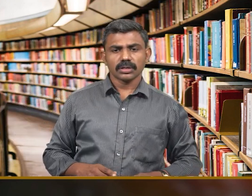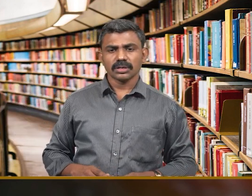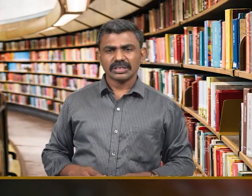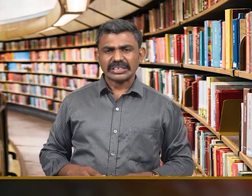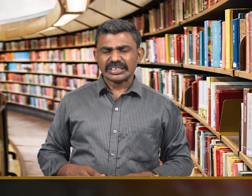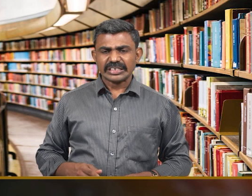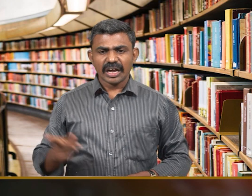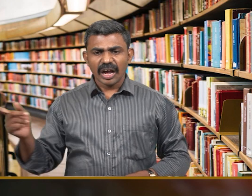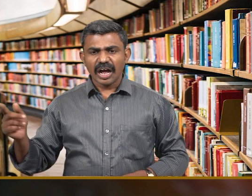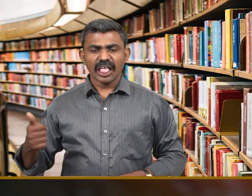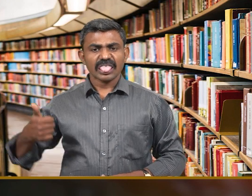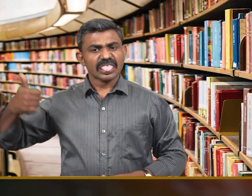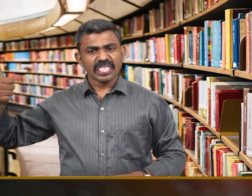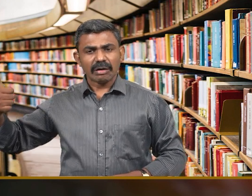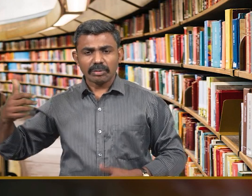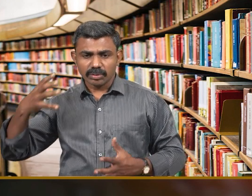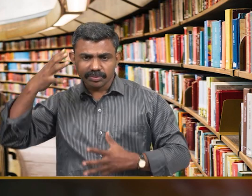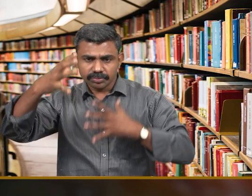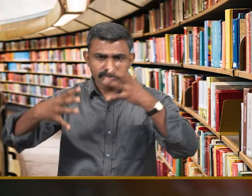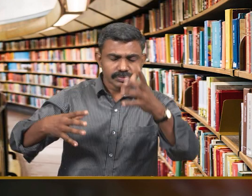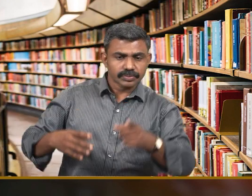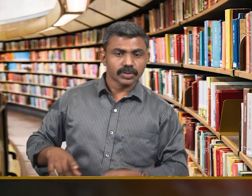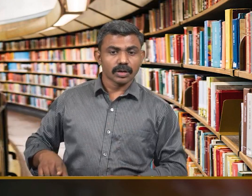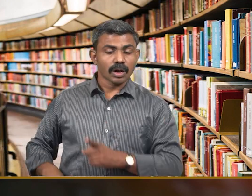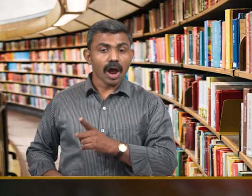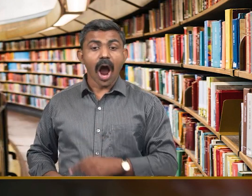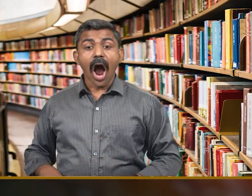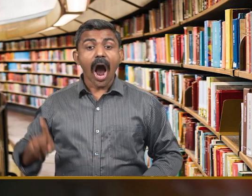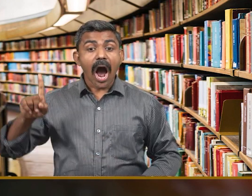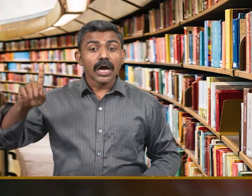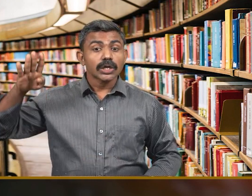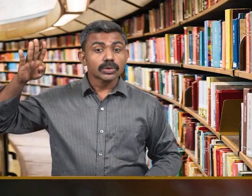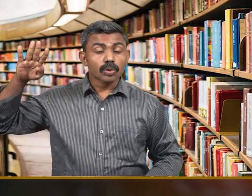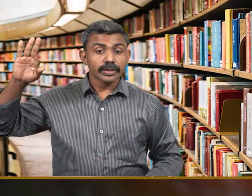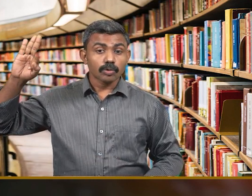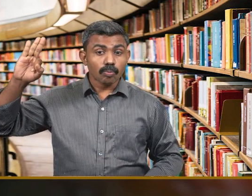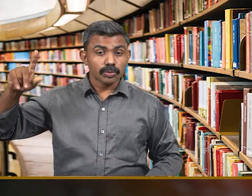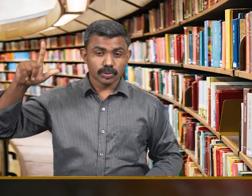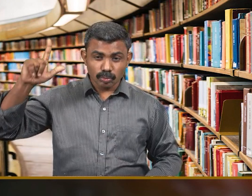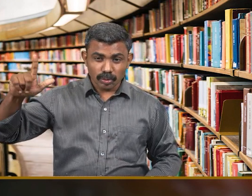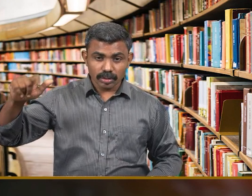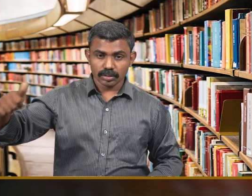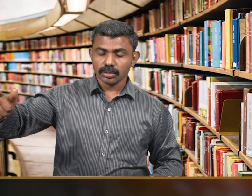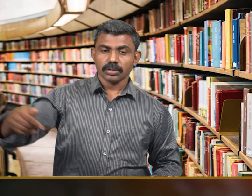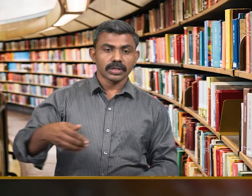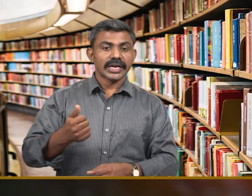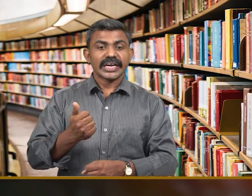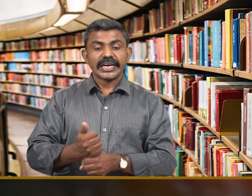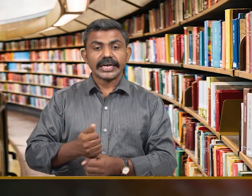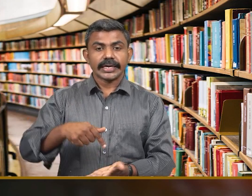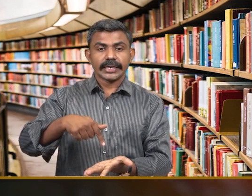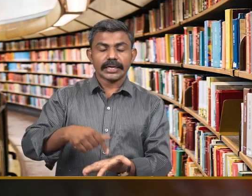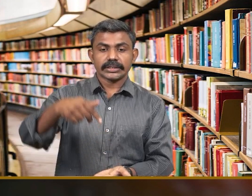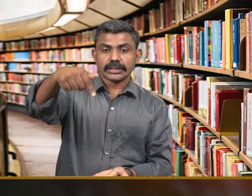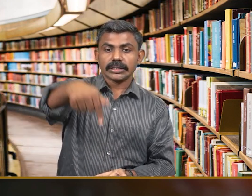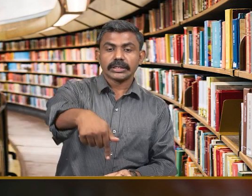தொழிலாளர் கட்சி மேலே ஒரு மிகப்பெரிய அதிருப்தியை தெரிவித்து 1931 நடந்த ஒரு தேர்தலில் படுதோல்வி அடைஞ்சாங்க. சரி, அப்போ